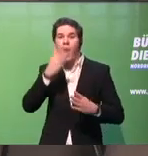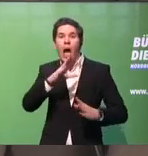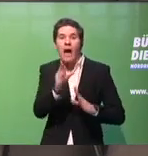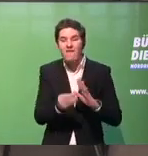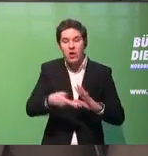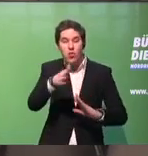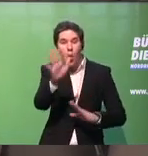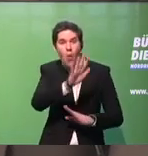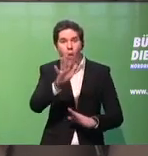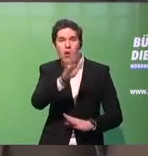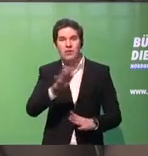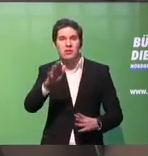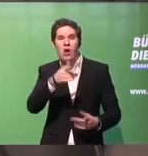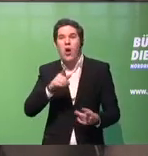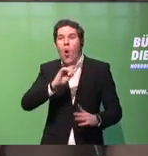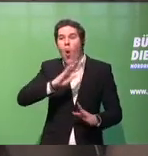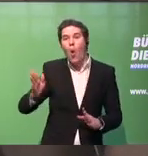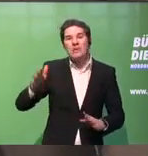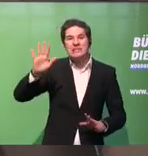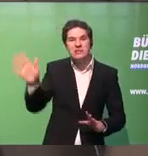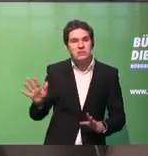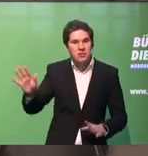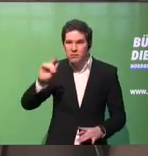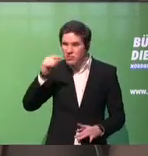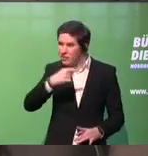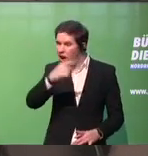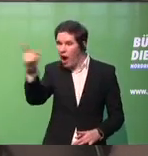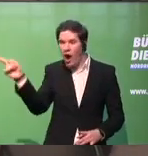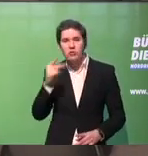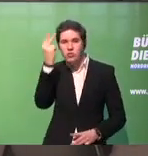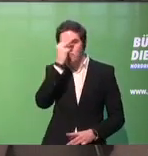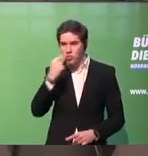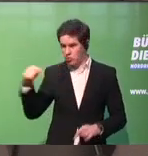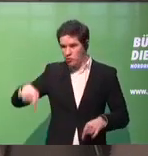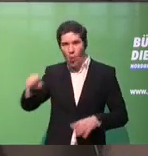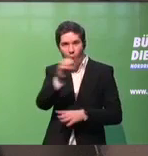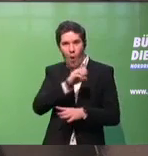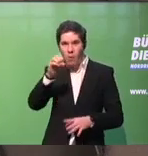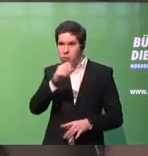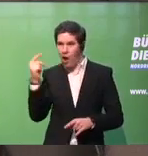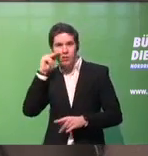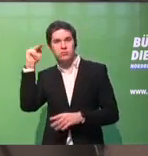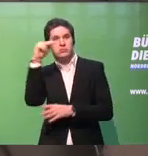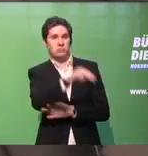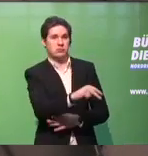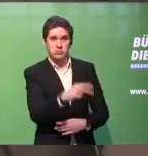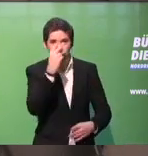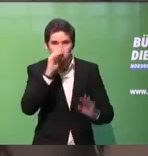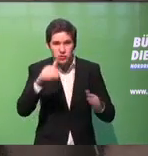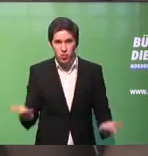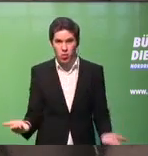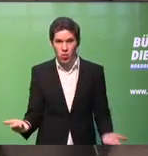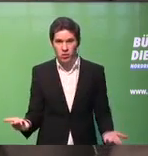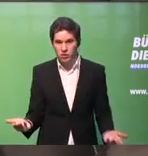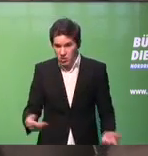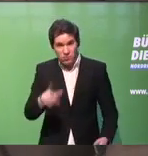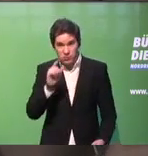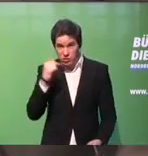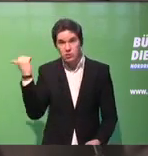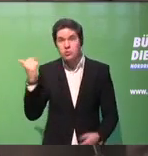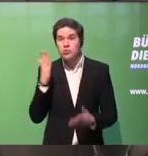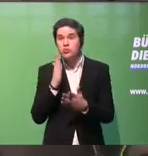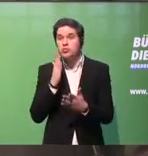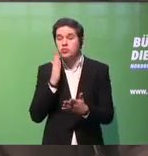Nahen Osten, die gucken sehr genau auf die Diskussion, die wir hier führen und die sind, glaube ich, sehr genau auch